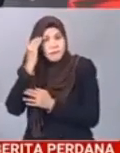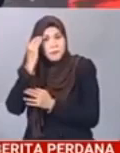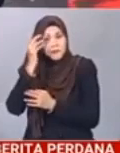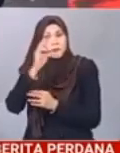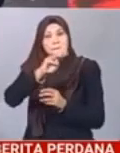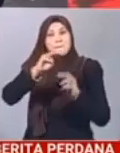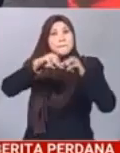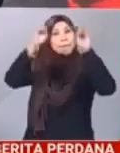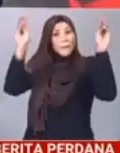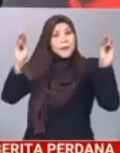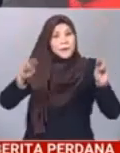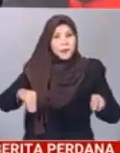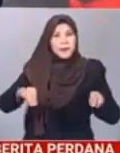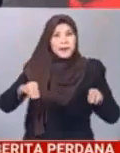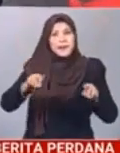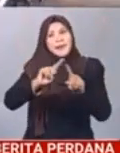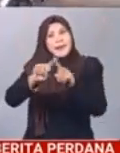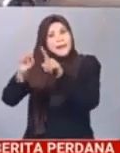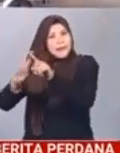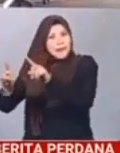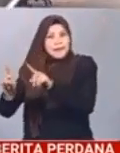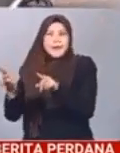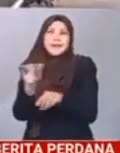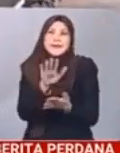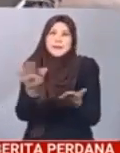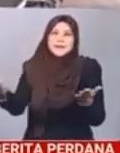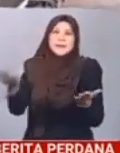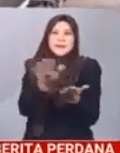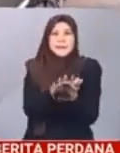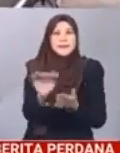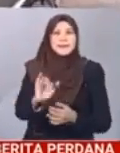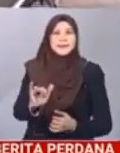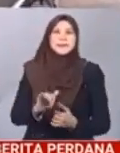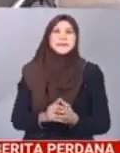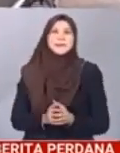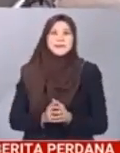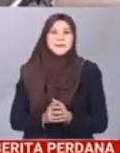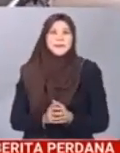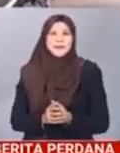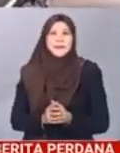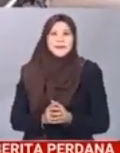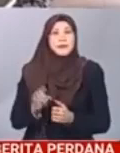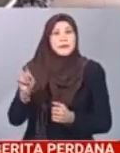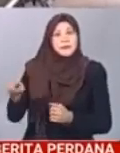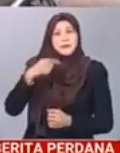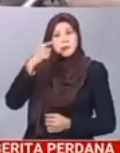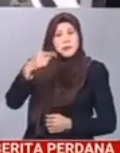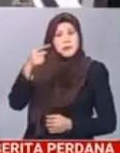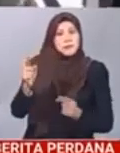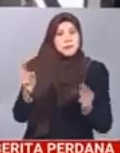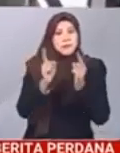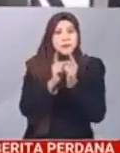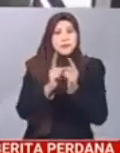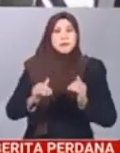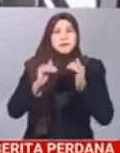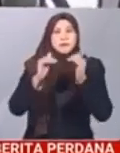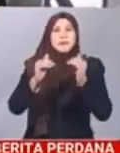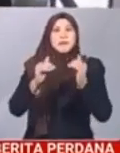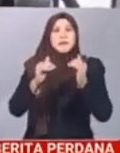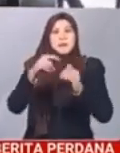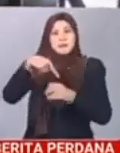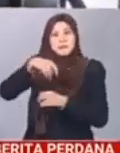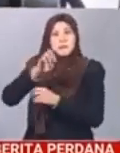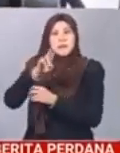mcdonald-not ataupun lain-lainnya sudah pasti Hai Beliau berkata demikian ketika ditemui di for ingked